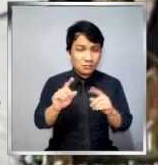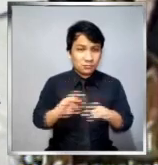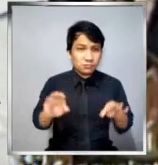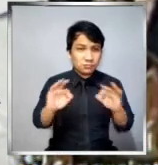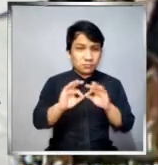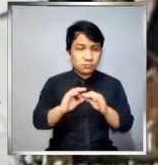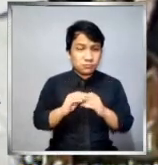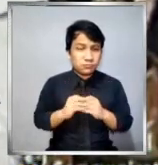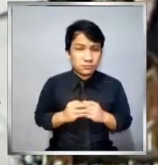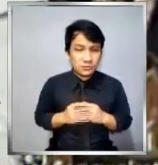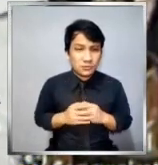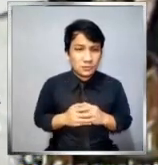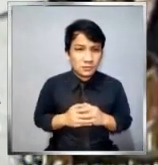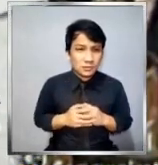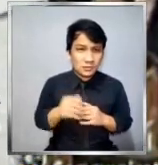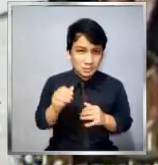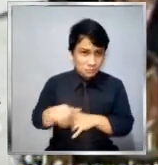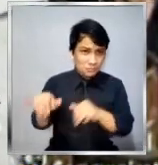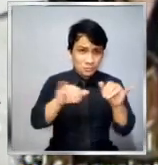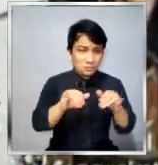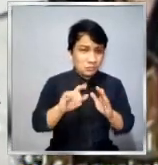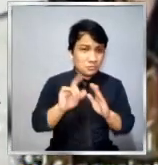one of these days, magtawag ako ng